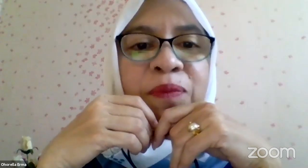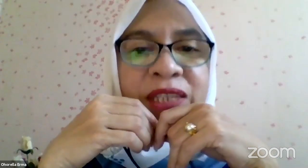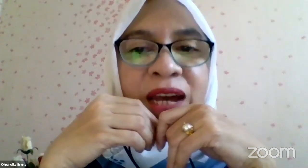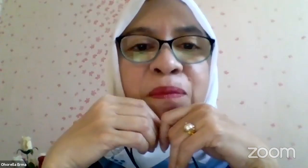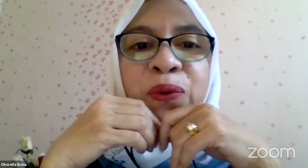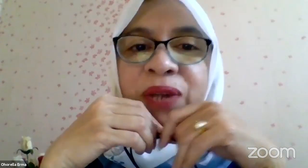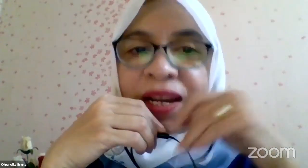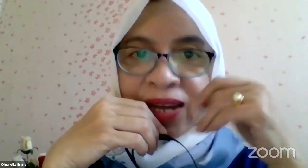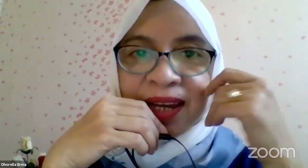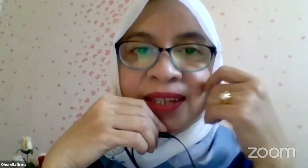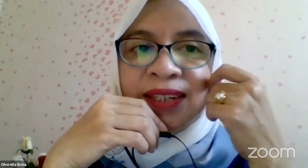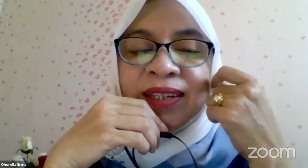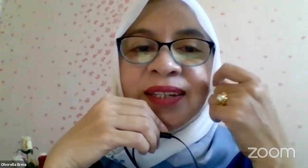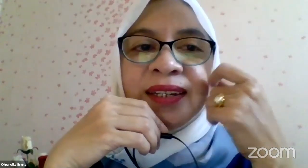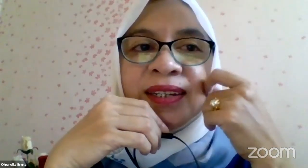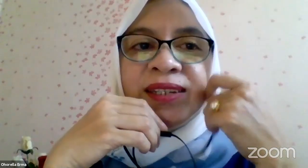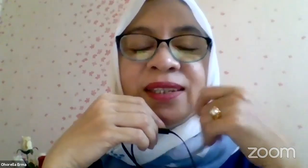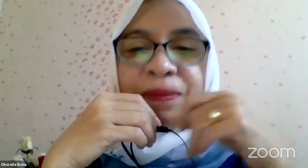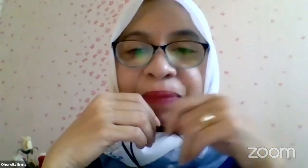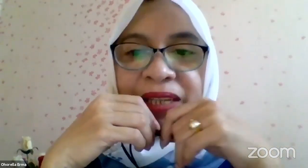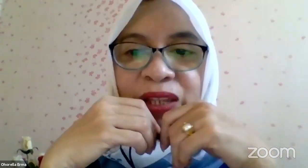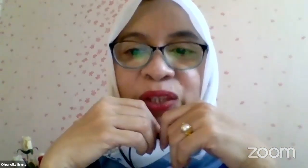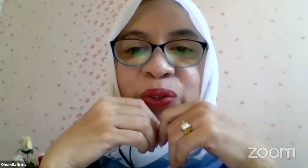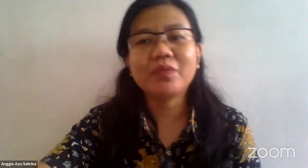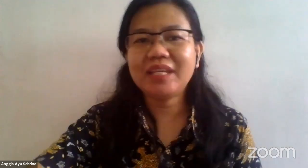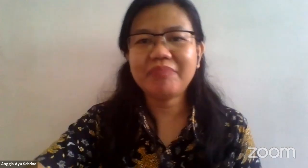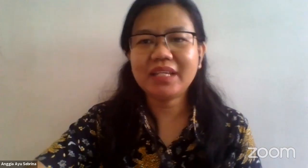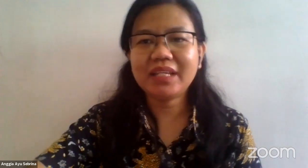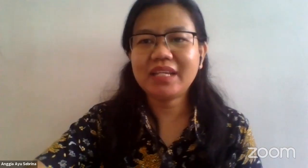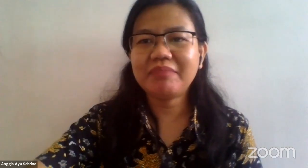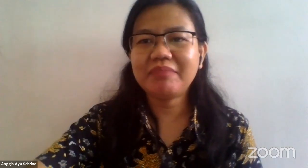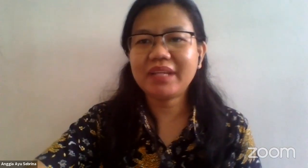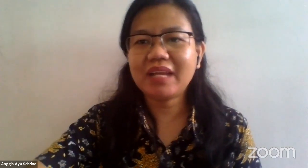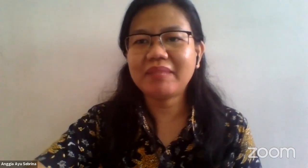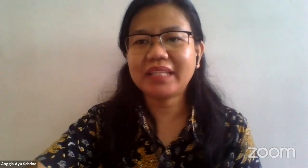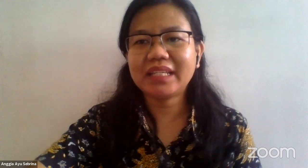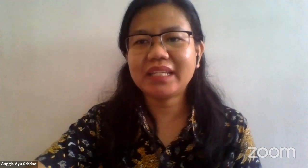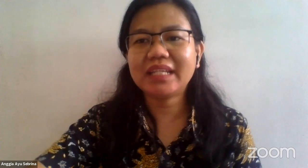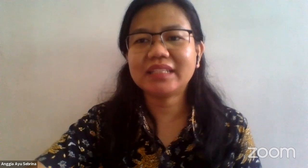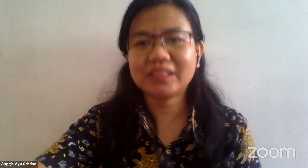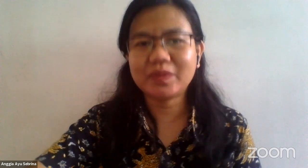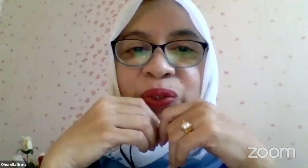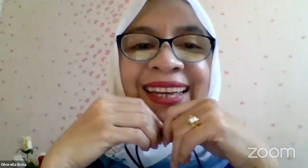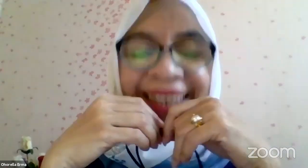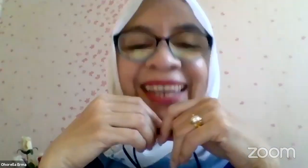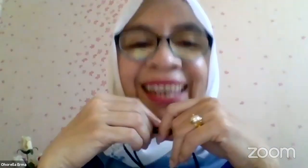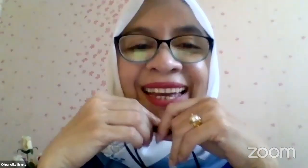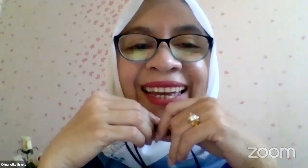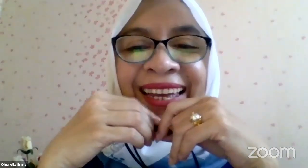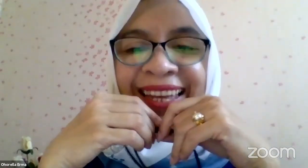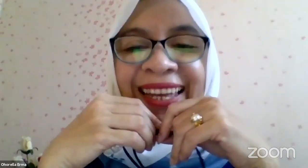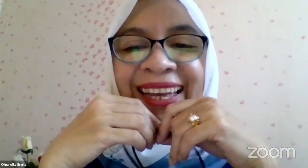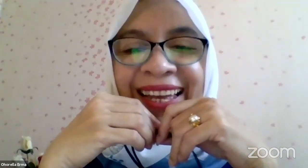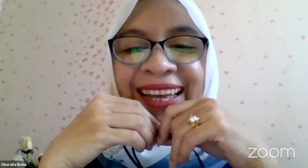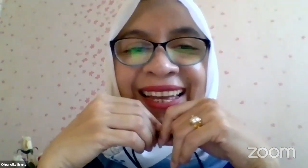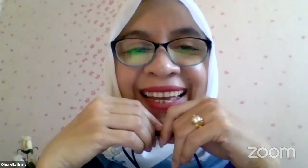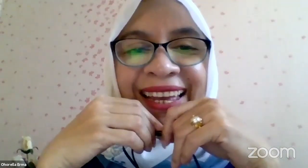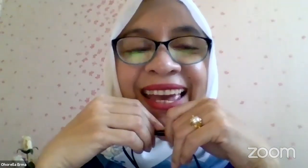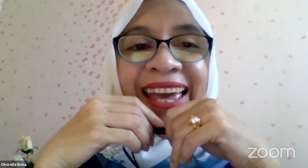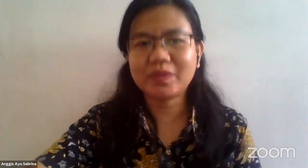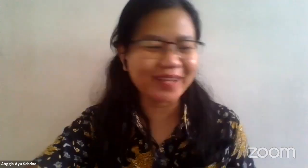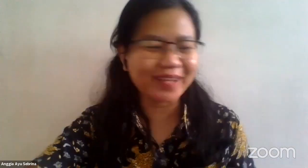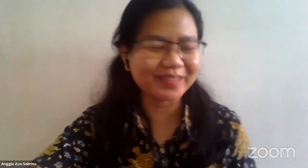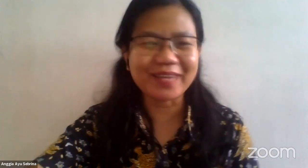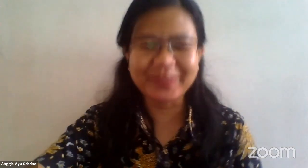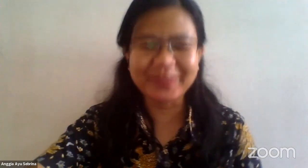inklusi juga bisa menggunakan itu yg tinggal di pilih dan pilah materinya sesuai itu tadi guru harus bisa